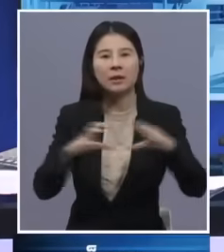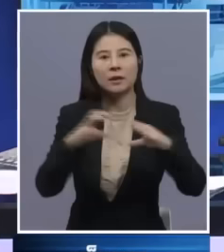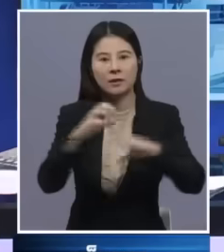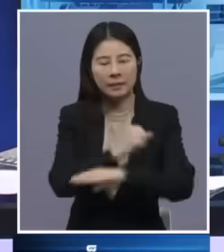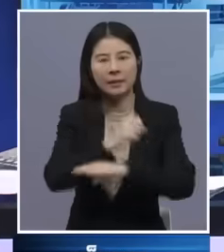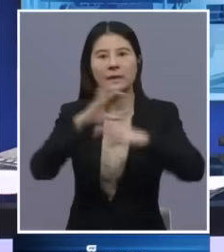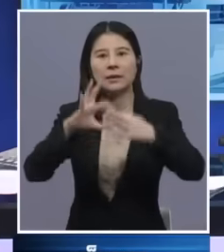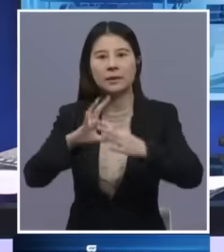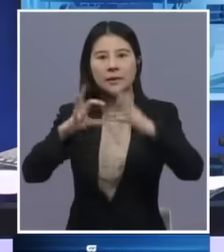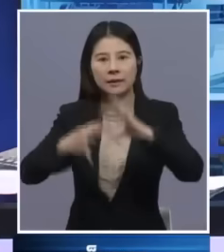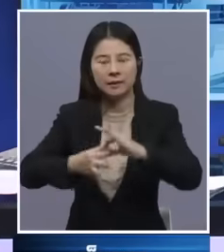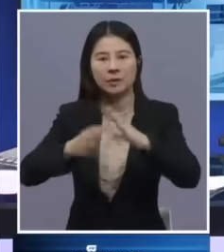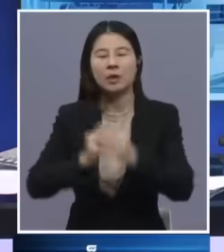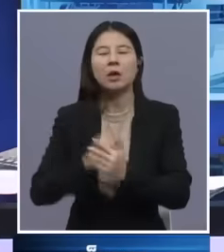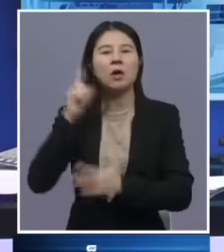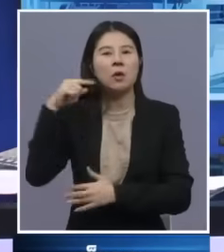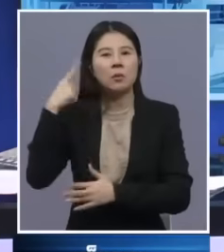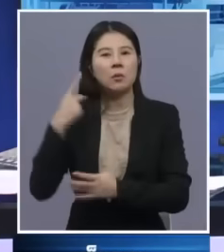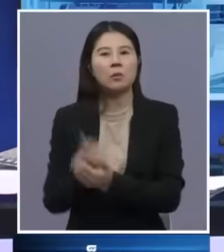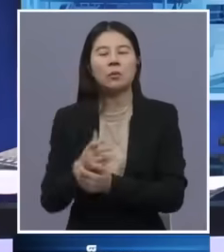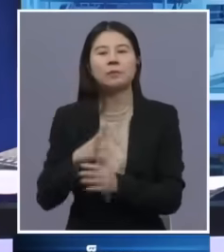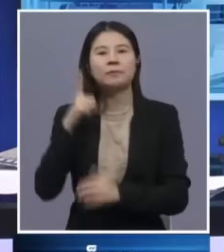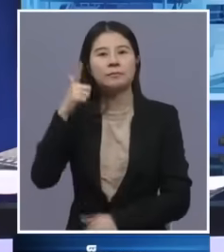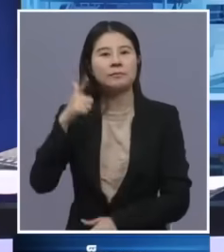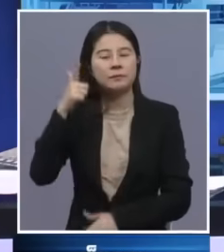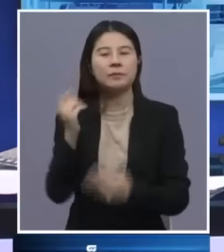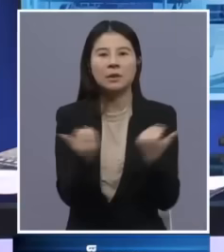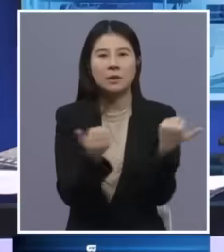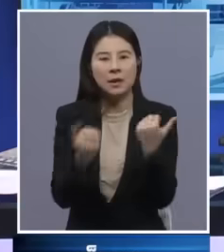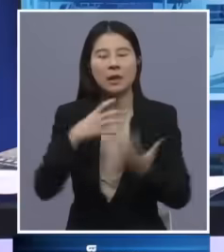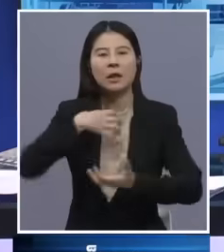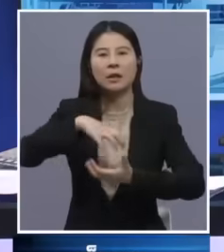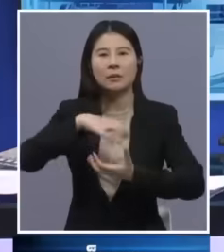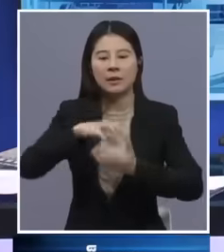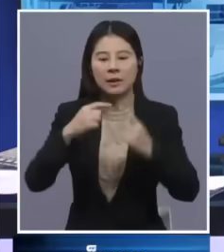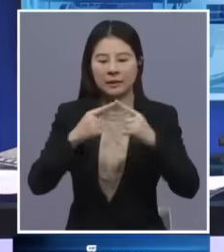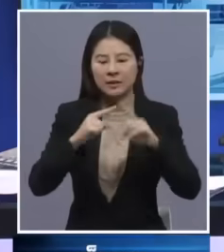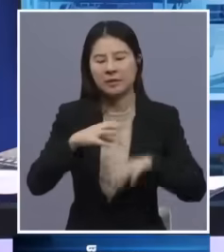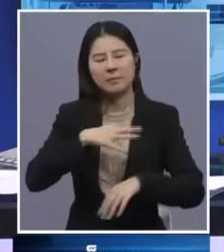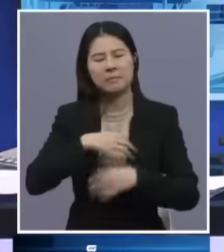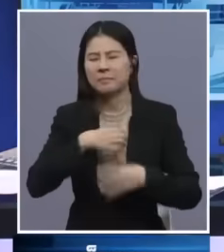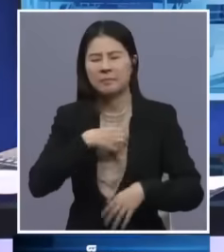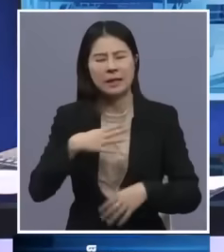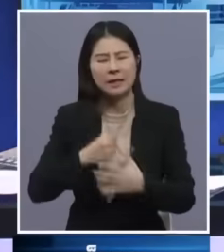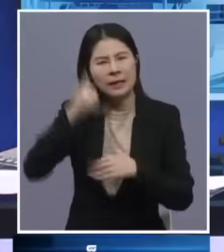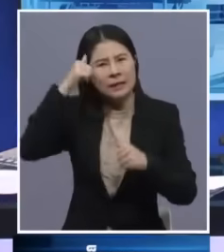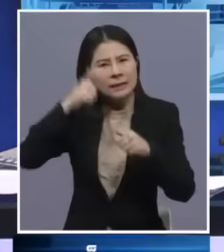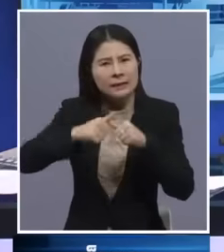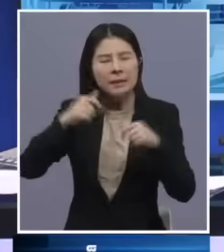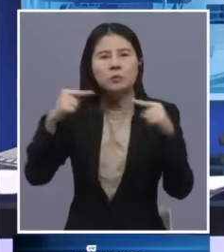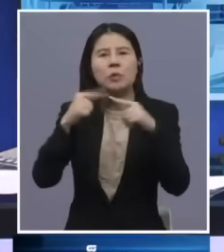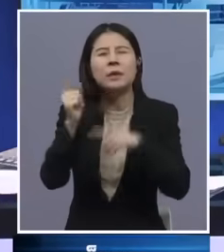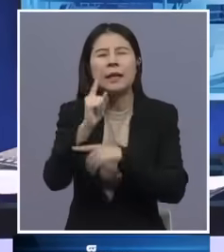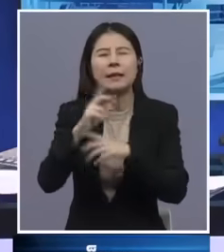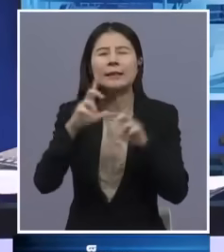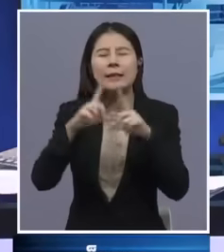งกีฬาคุณอุ๊งอิ๊งก็ให้คอมเมนต์ในเรื่องนี้ด้วยนะคะแต่คุณอุ๊งอิ๊งบอกว่าอยากจะให้มูฟออนบางเรื่องนะเดี๋ยวเรื่องที่ว่านี้เดี๋ยวมาเฉลยกัน